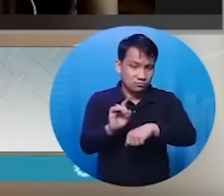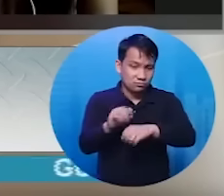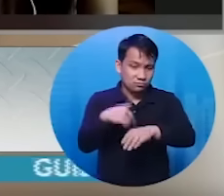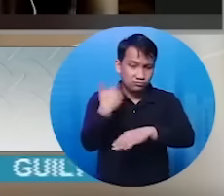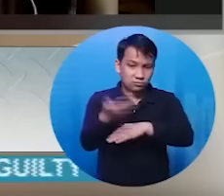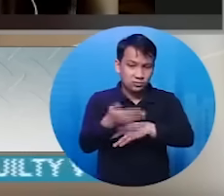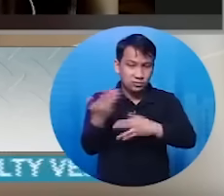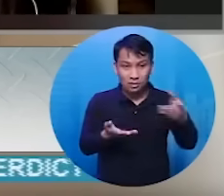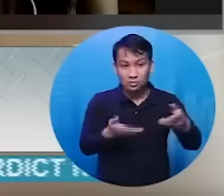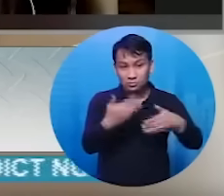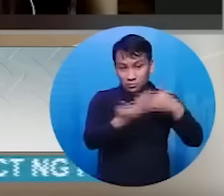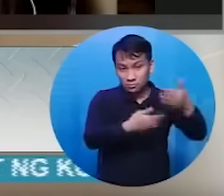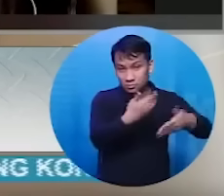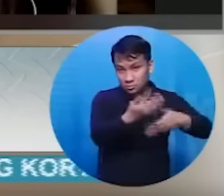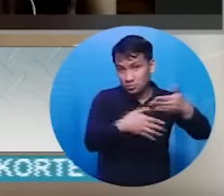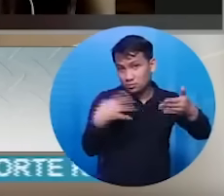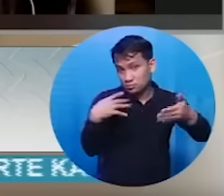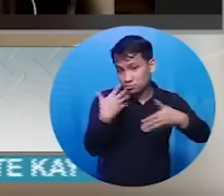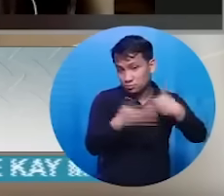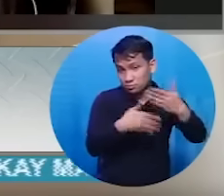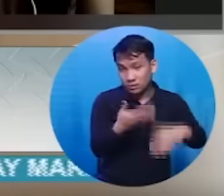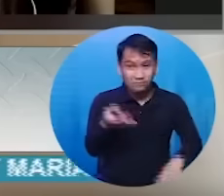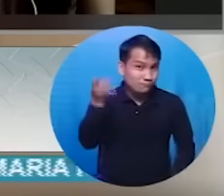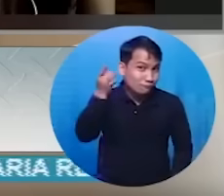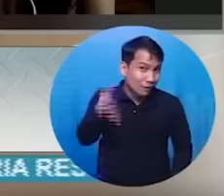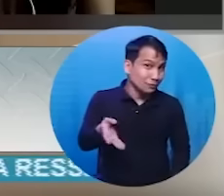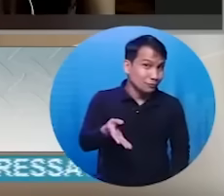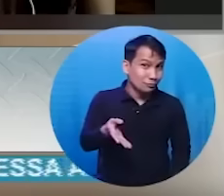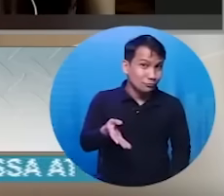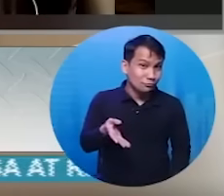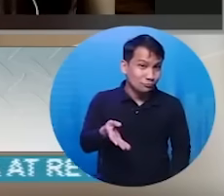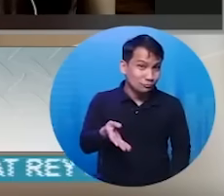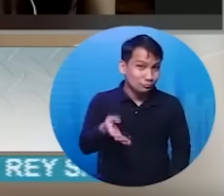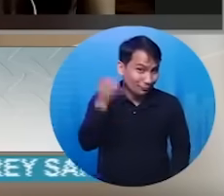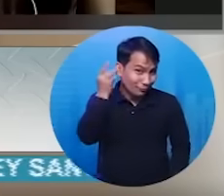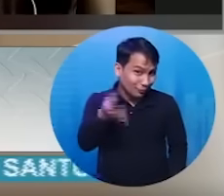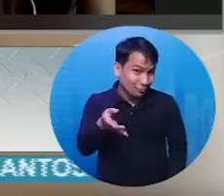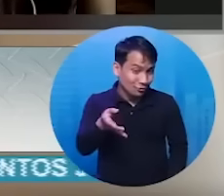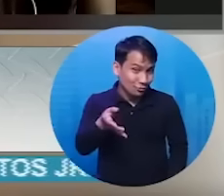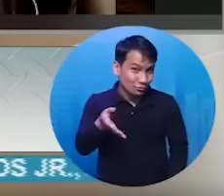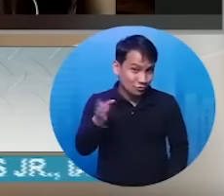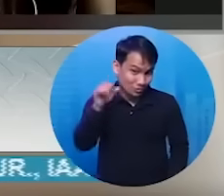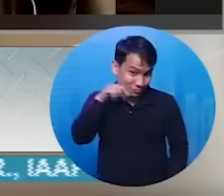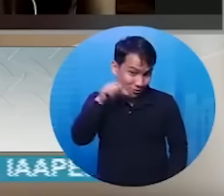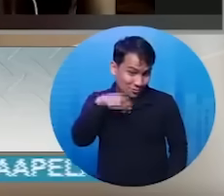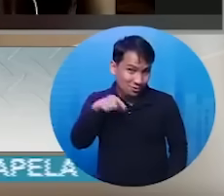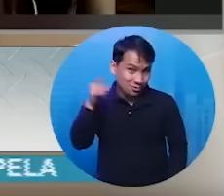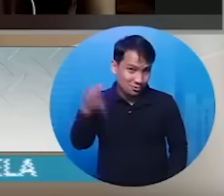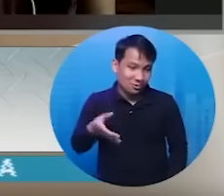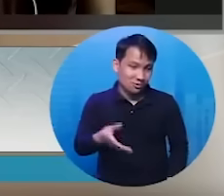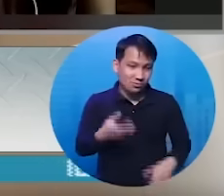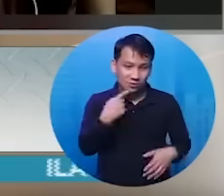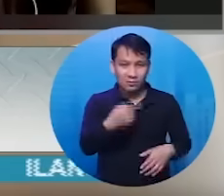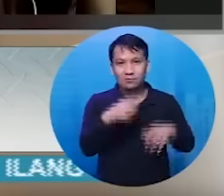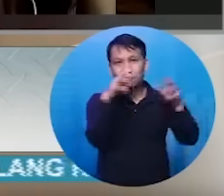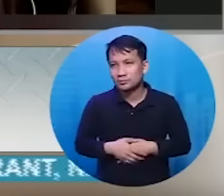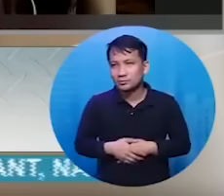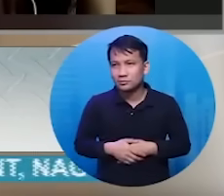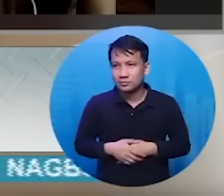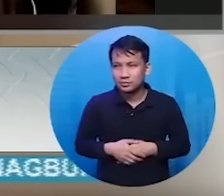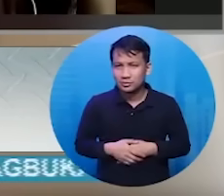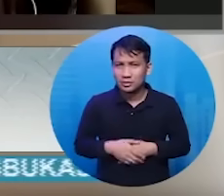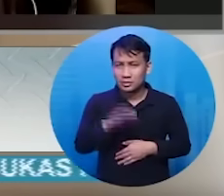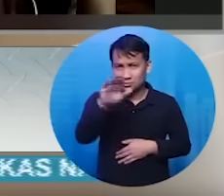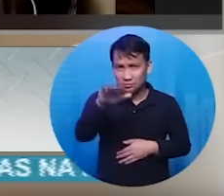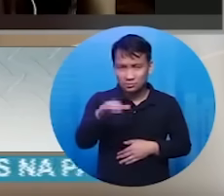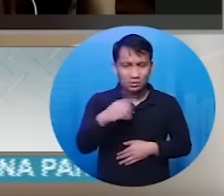yung kaso nakasampa sa'yo, kahit na pinitik mo lang tayo ni Jenaline at ng kapatid mo, padadampot kita, promise. Padadampot kita. Okay? At